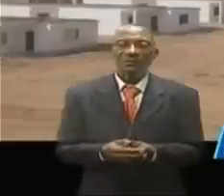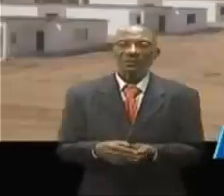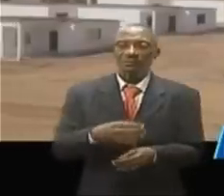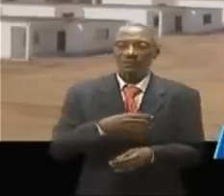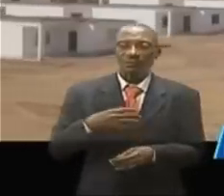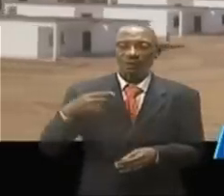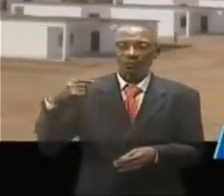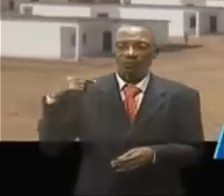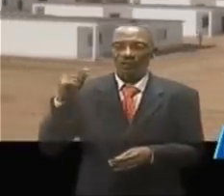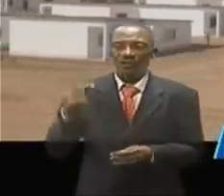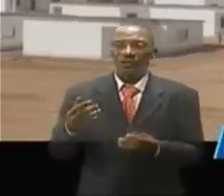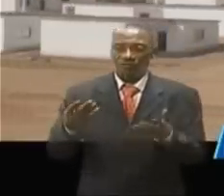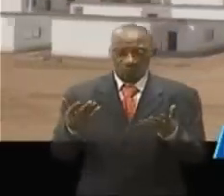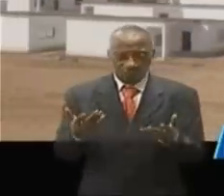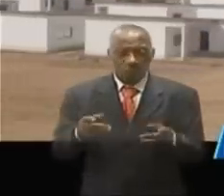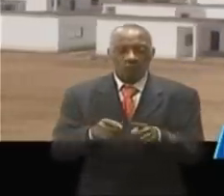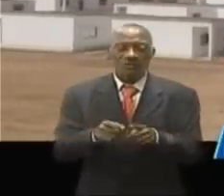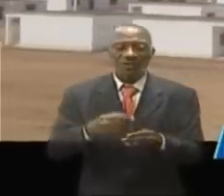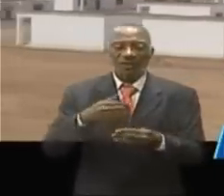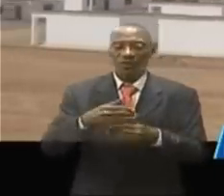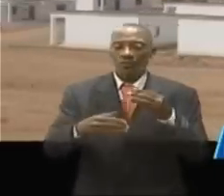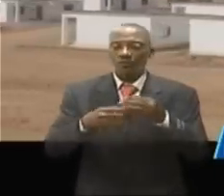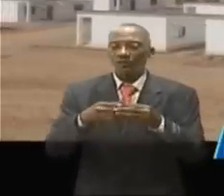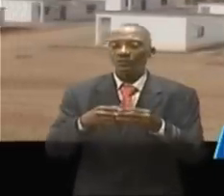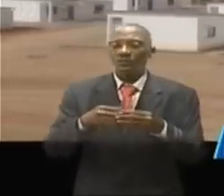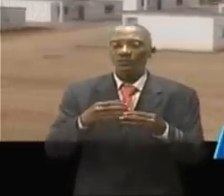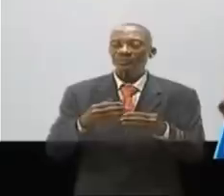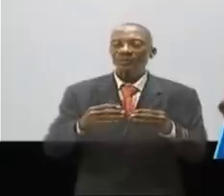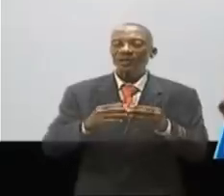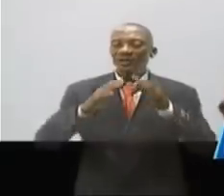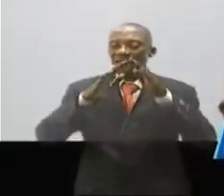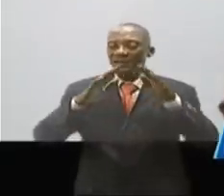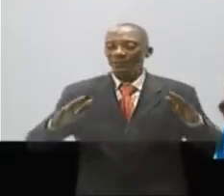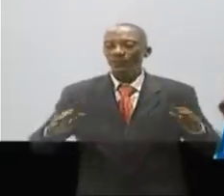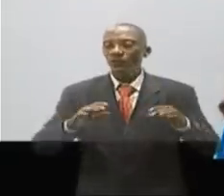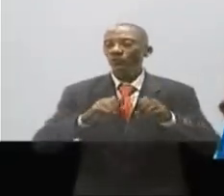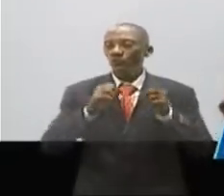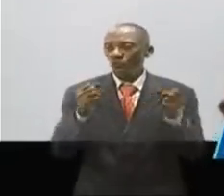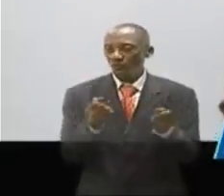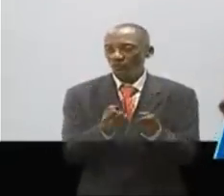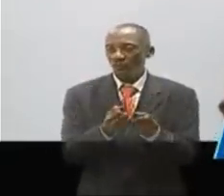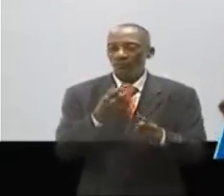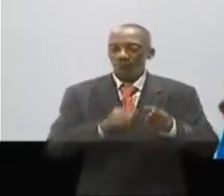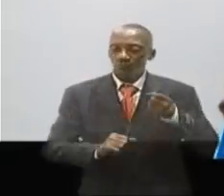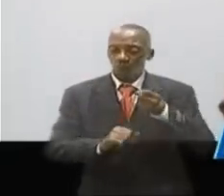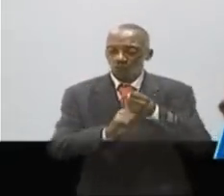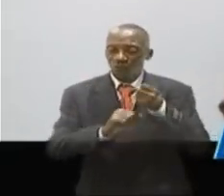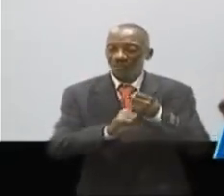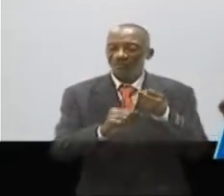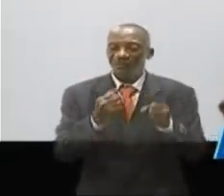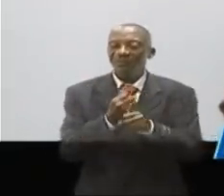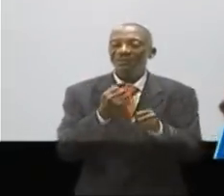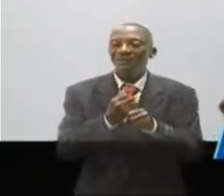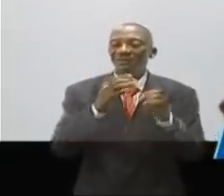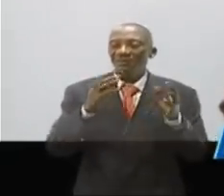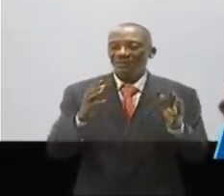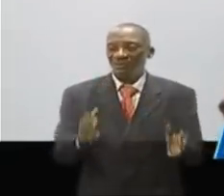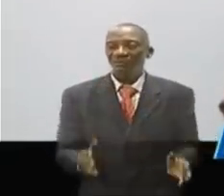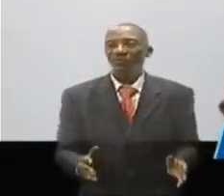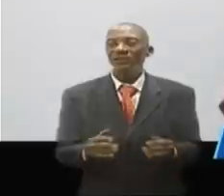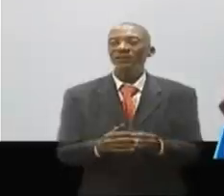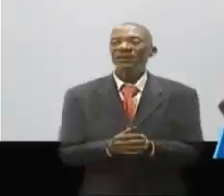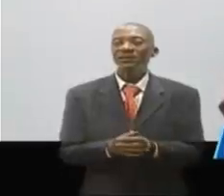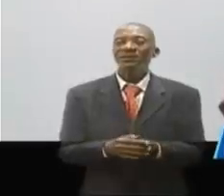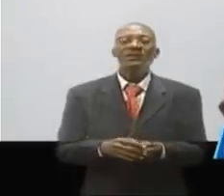logements sociaux que vous avez vus. Plus de 750 logements sociaux sont en pleine construction pour